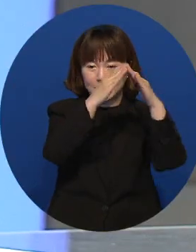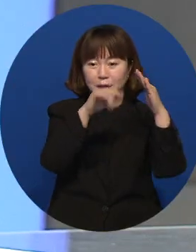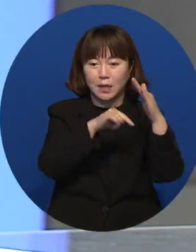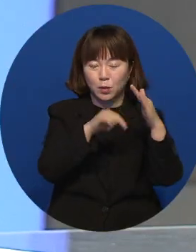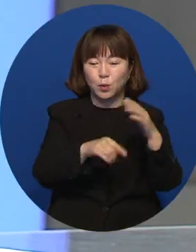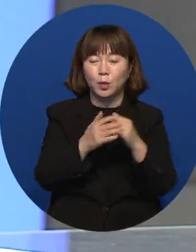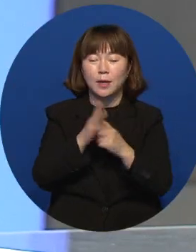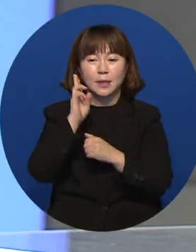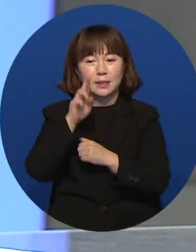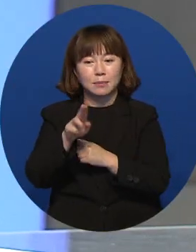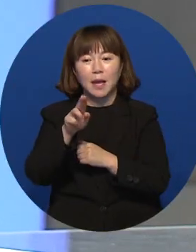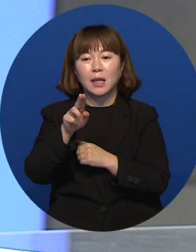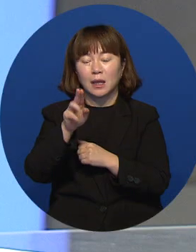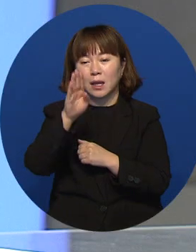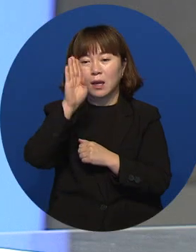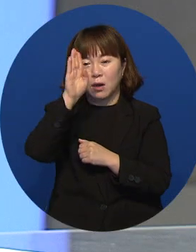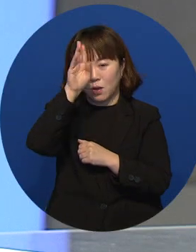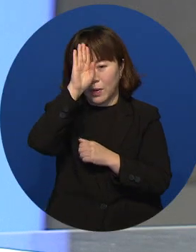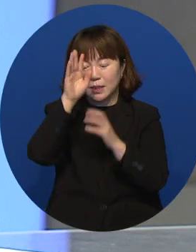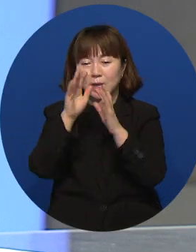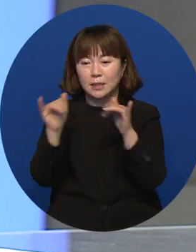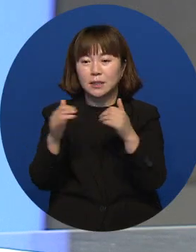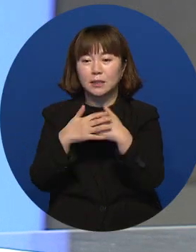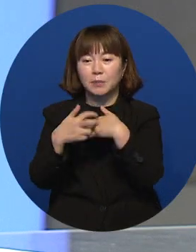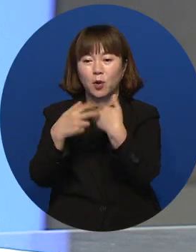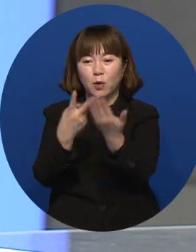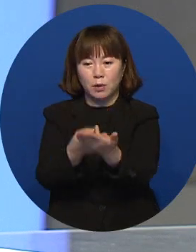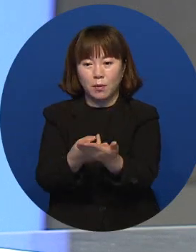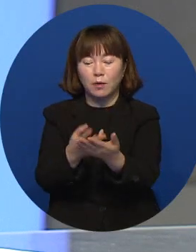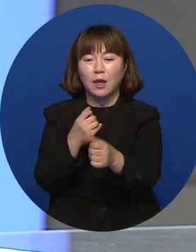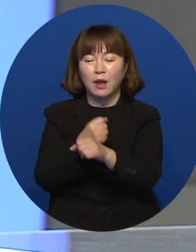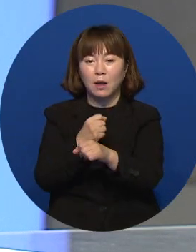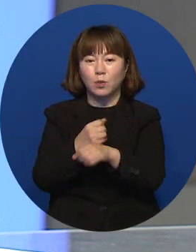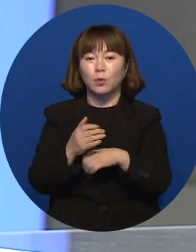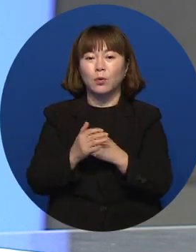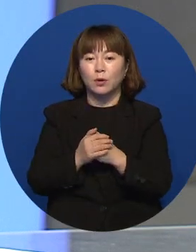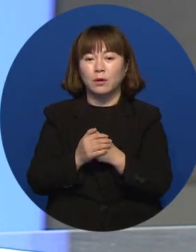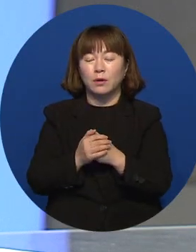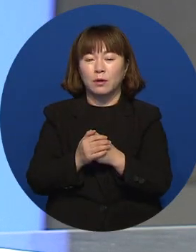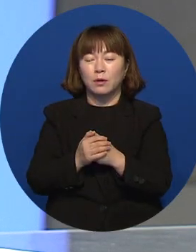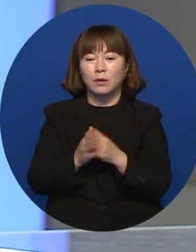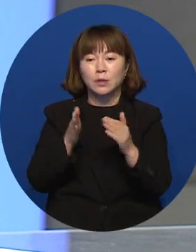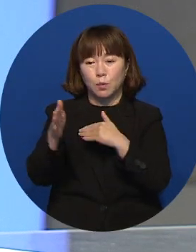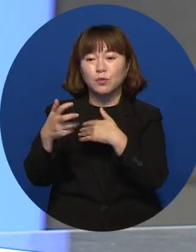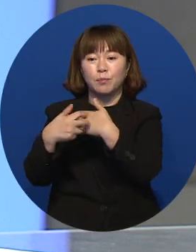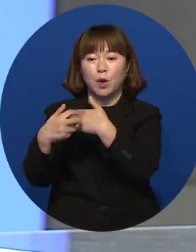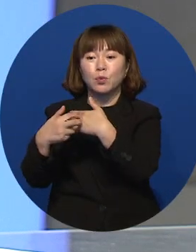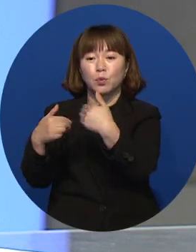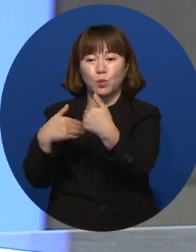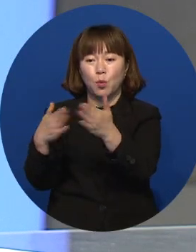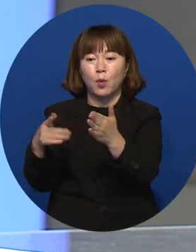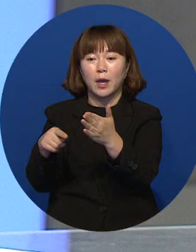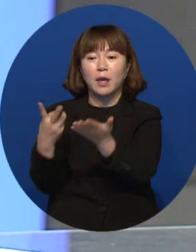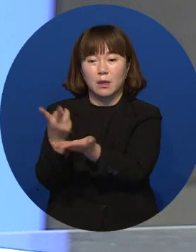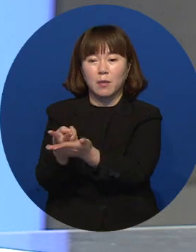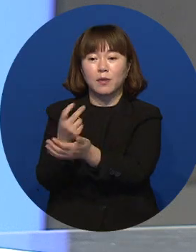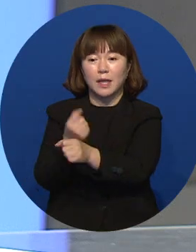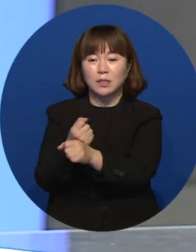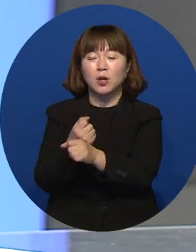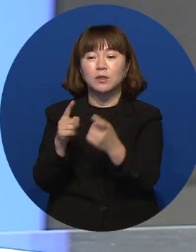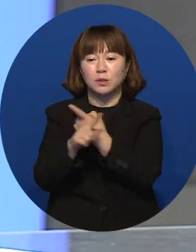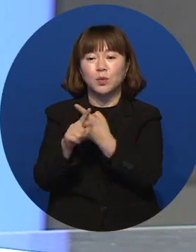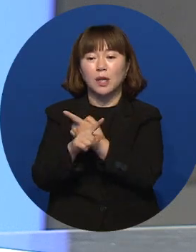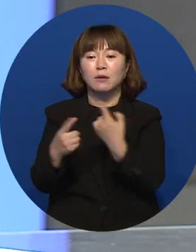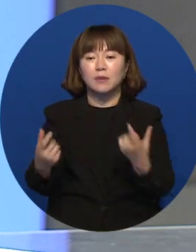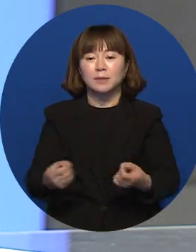및 아마 이 잡아 그 충 중 한 장이 그 감염병 병원으로 아마 그 이번 해서 치료 하는 걸로 알고 있구요 그래서 이제